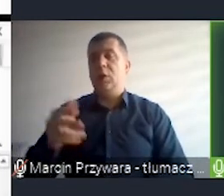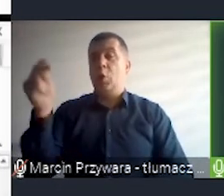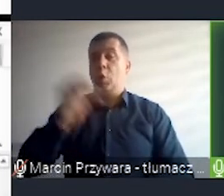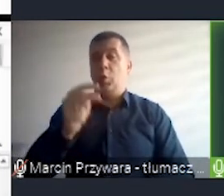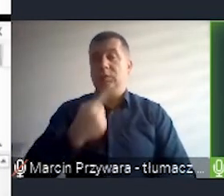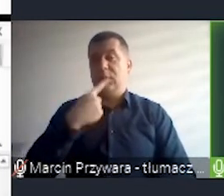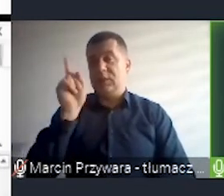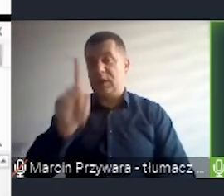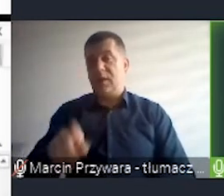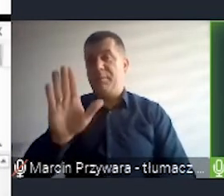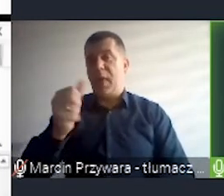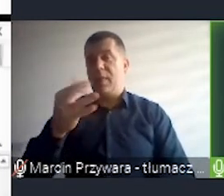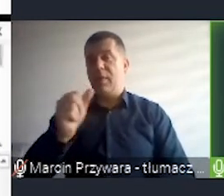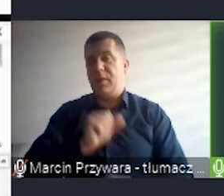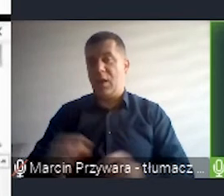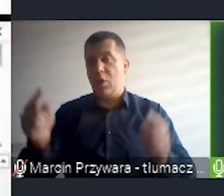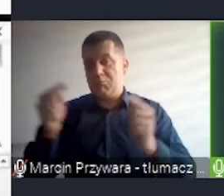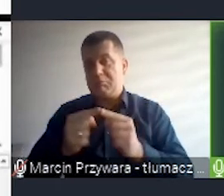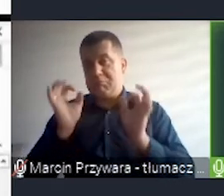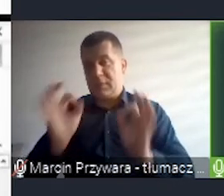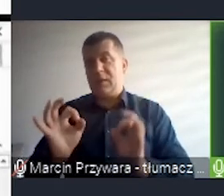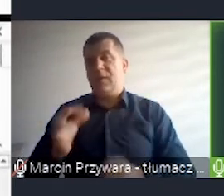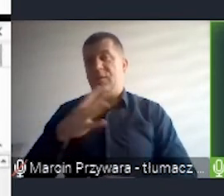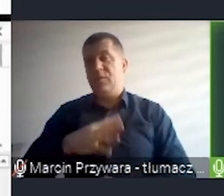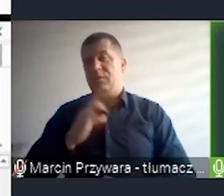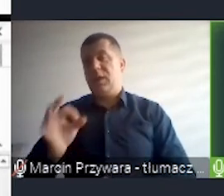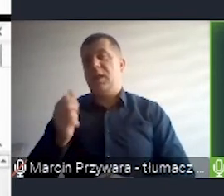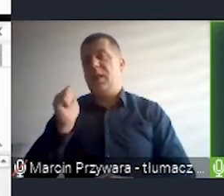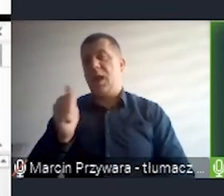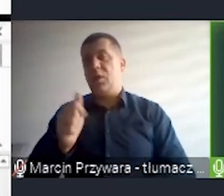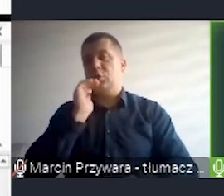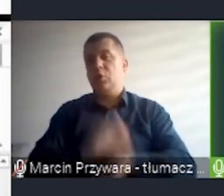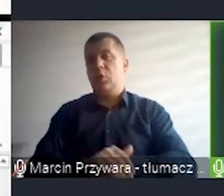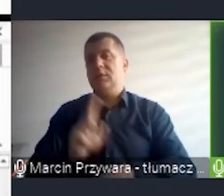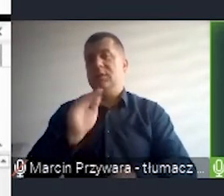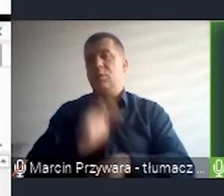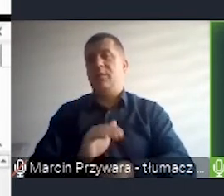zlecił beneficjent, są odpowiedniej, właściwej jakości, zgodne z zamówieniami.